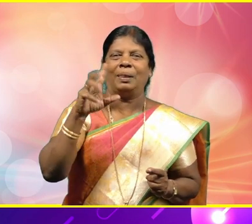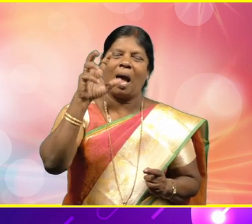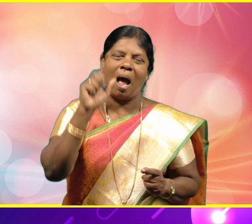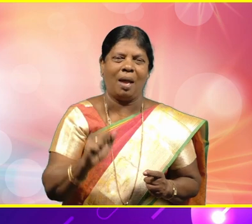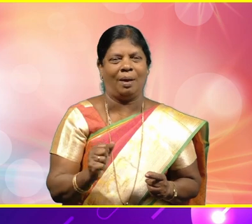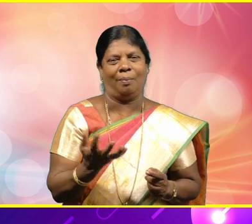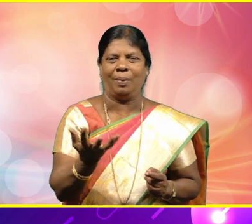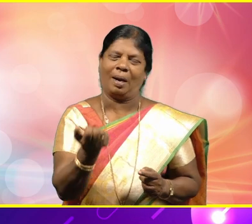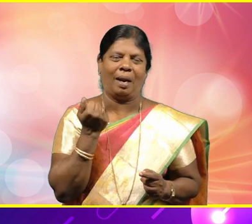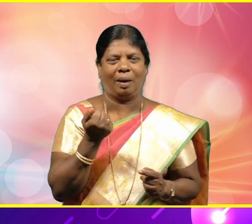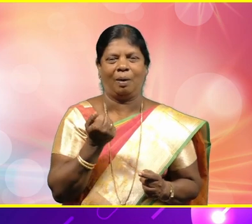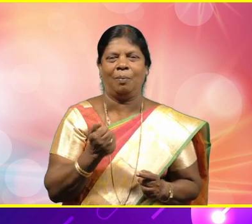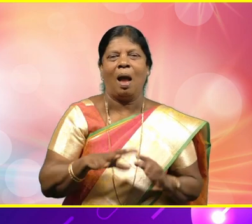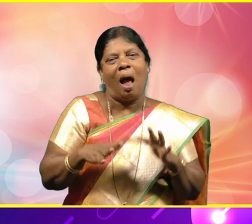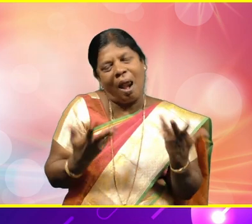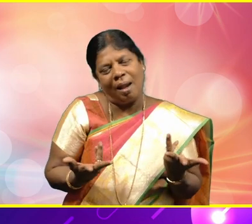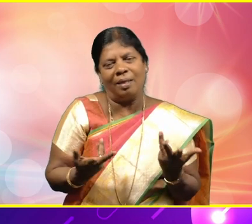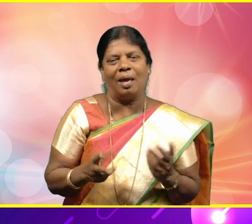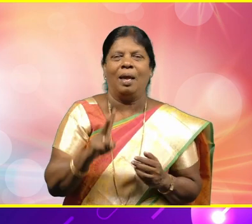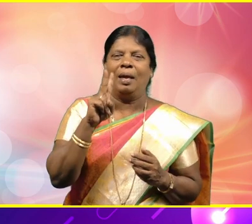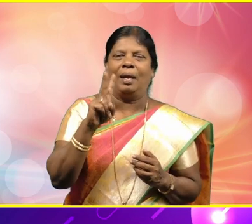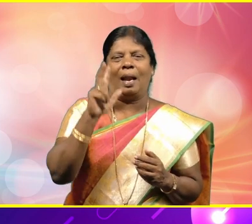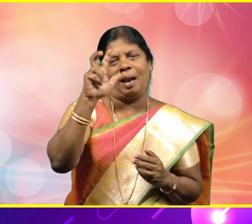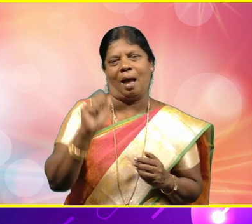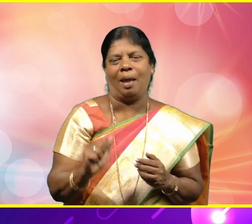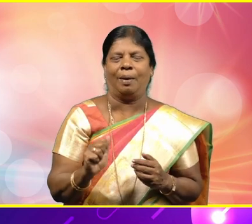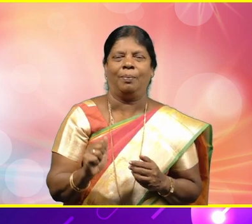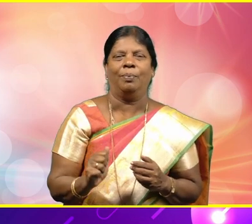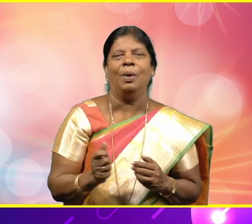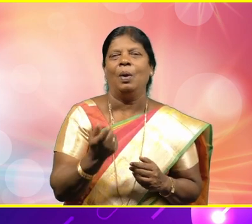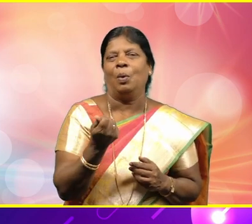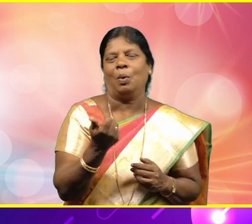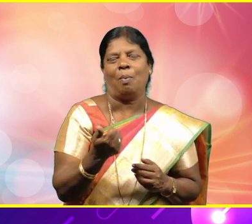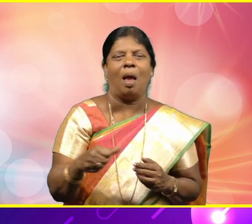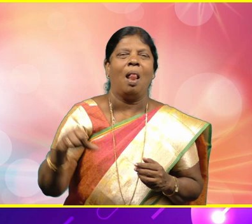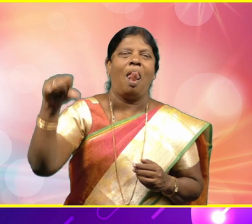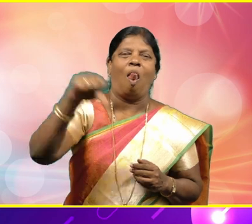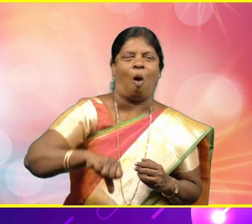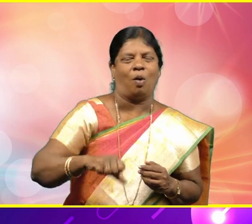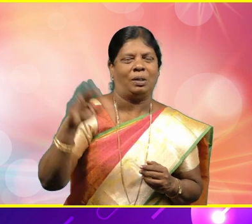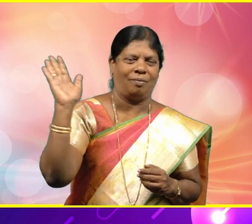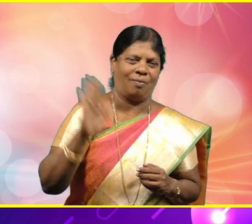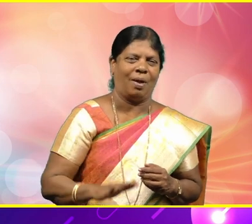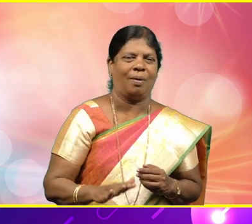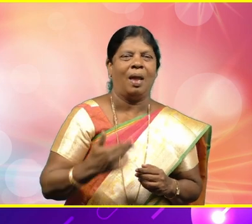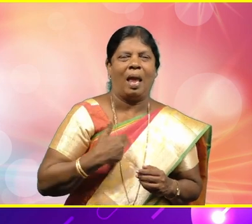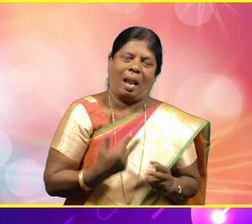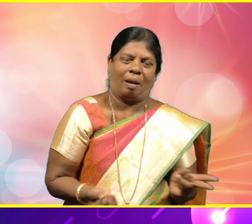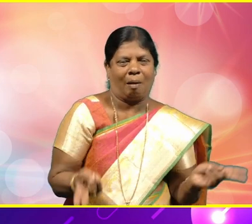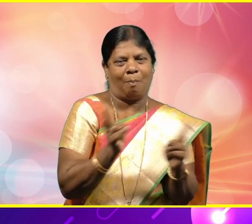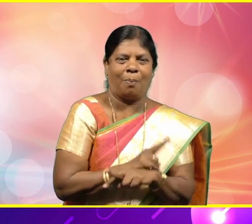10,000 ரூபாய் கிடைக்கும், இல்லையென்றால் 2,000 ரூபாய் நஷ்டம் வரும்,